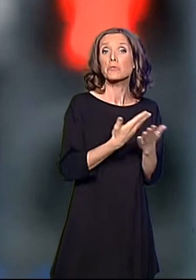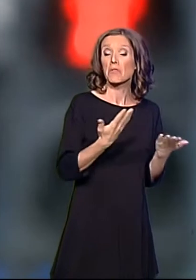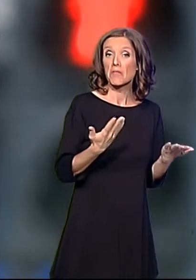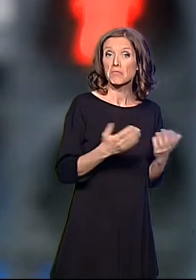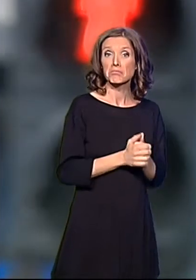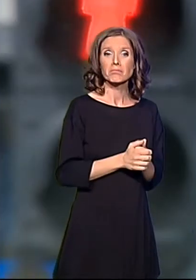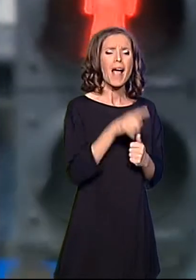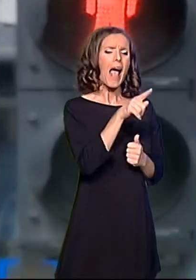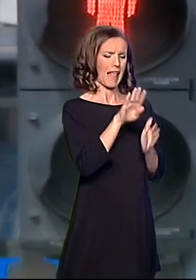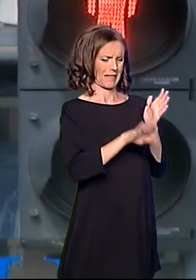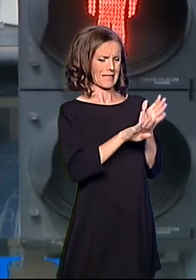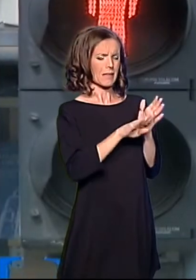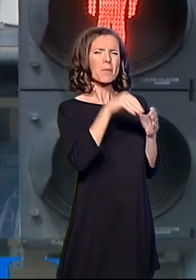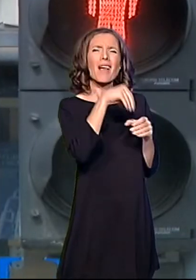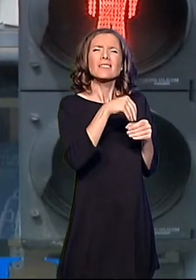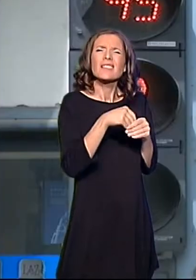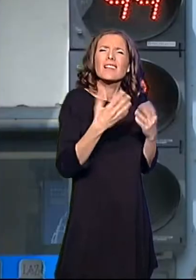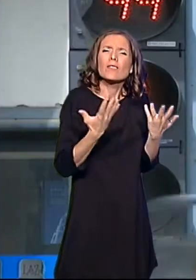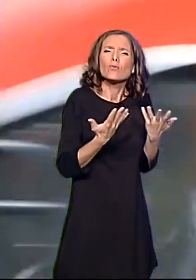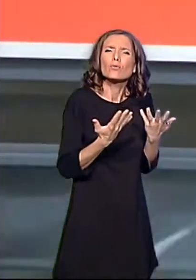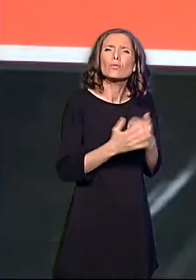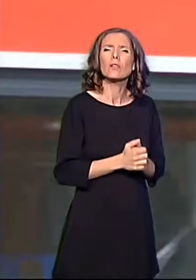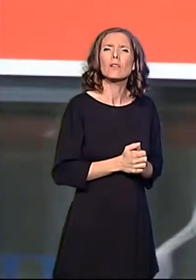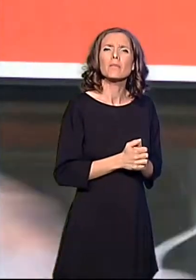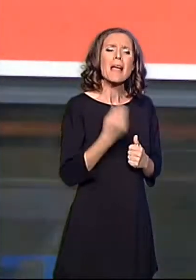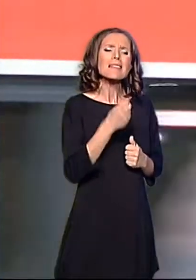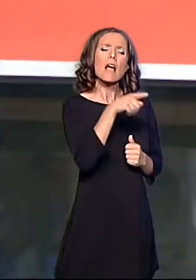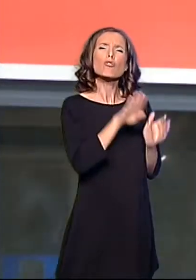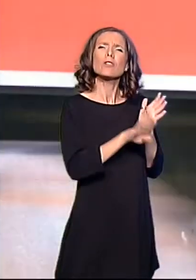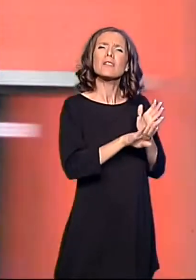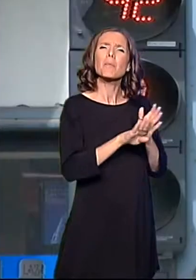Šta je u prirodi diskriminacije? Zašto je ona opasna?